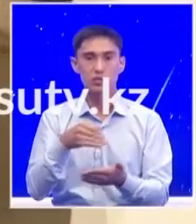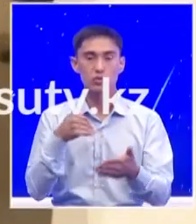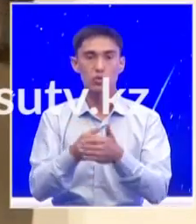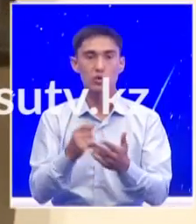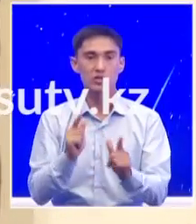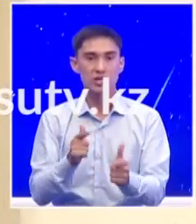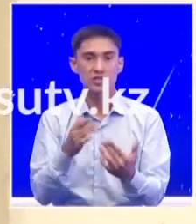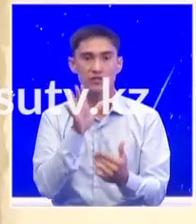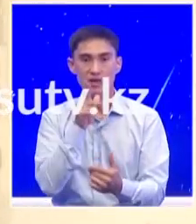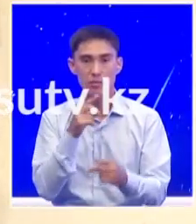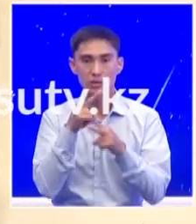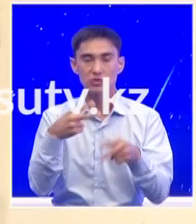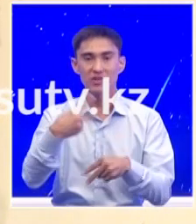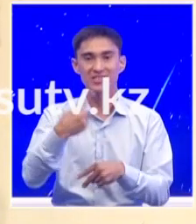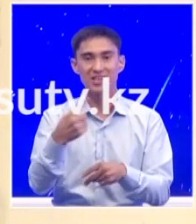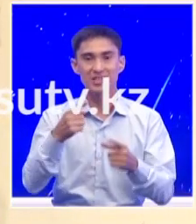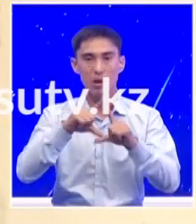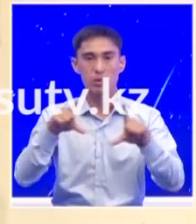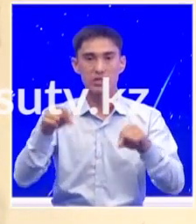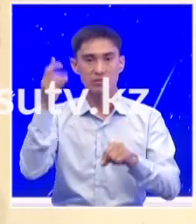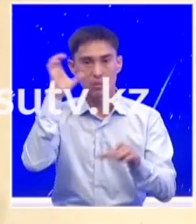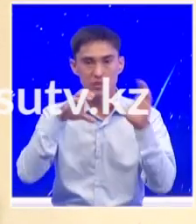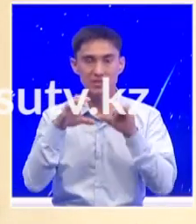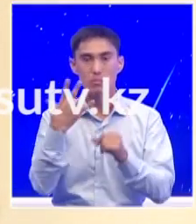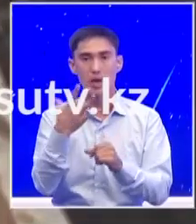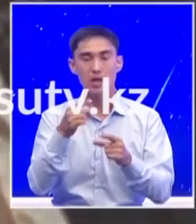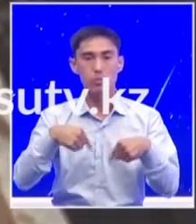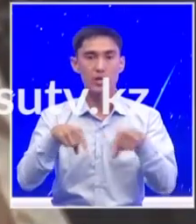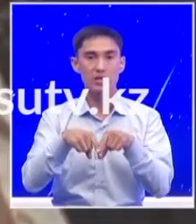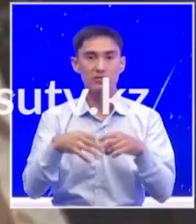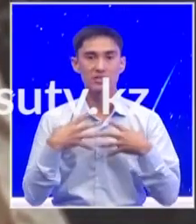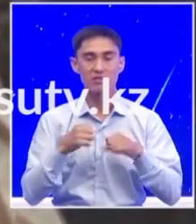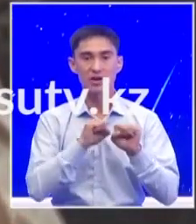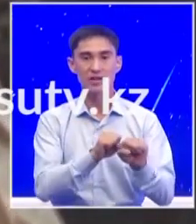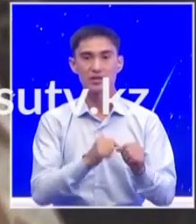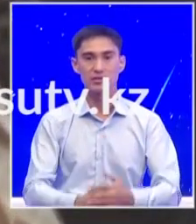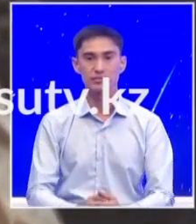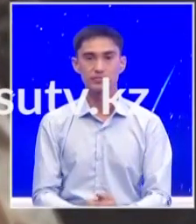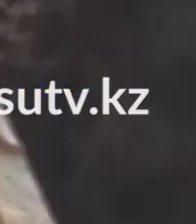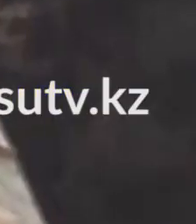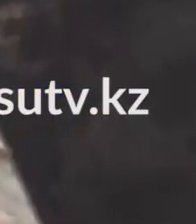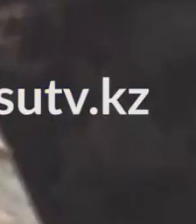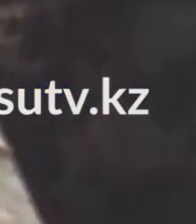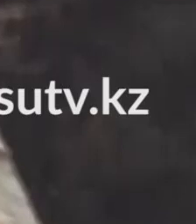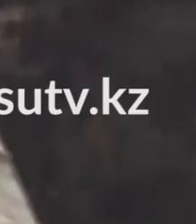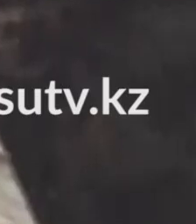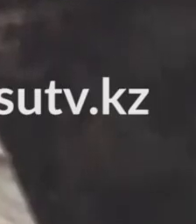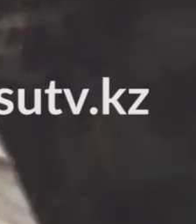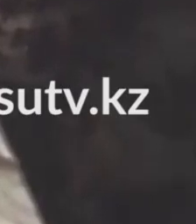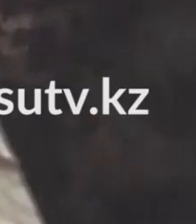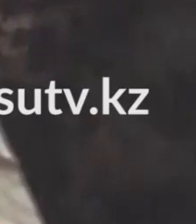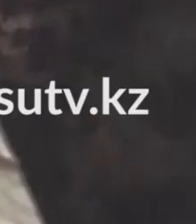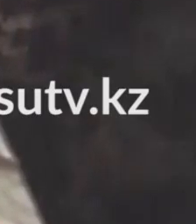времени рассмотрен 21 объект образования и 5 объектов здравоохранения. Аделя Кжаркенова, Ербол Атантелов, телеканал